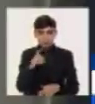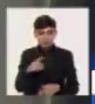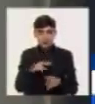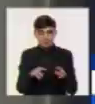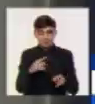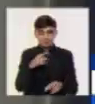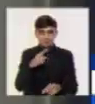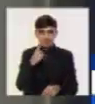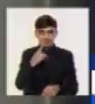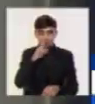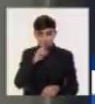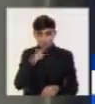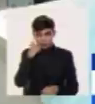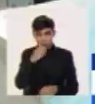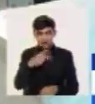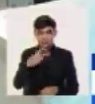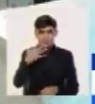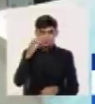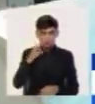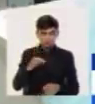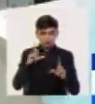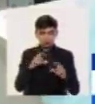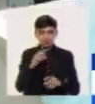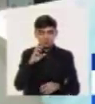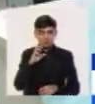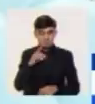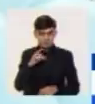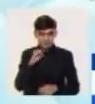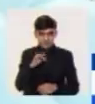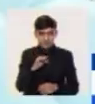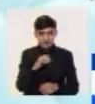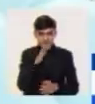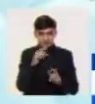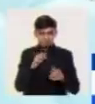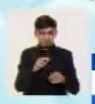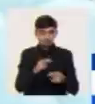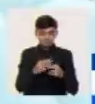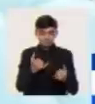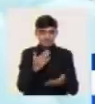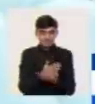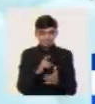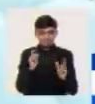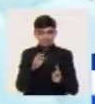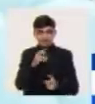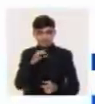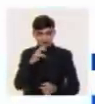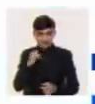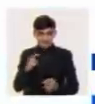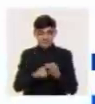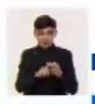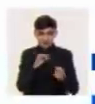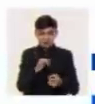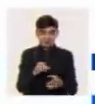25%-ға құнсызданып кетуі мүмкін еді ғой. Қайткен күнде де коронавирус әсері азаймай, ел экономикасы тұрақтамайды дейді сарапшы.